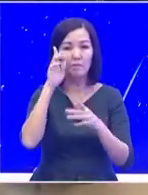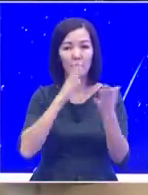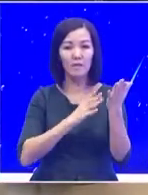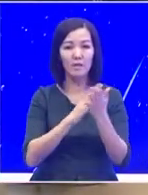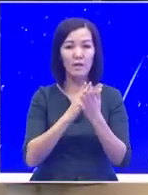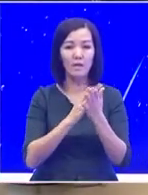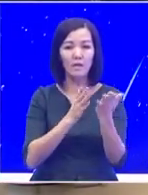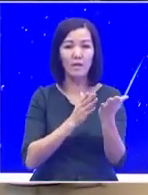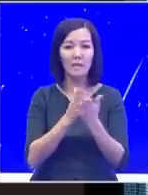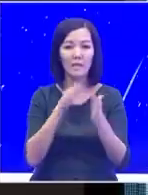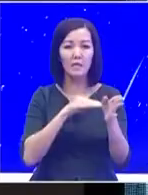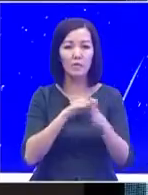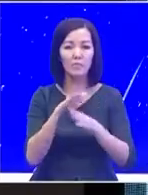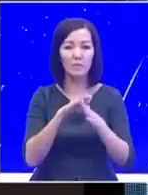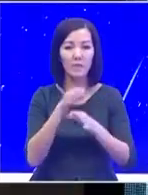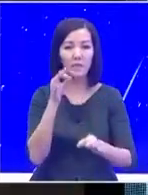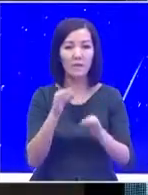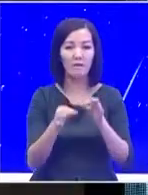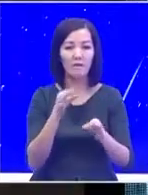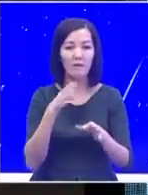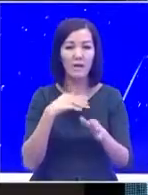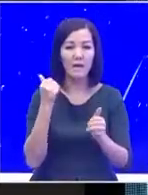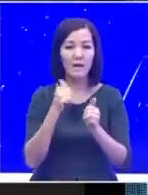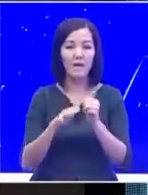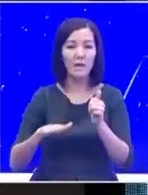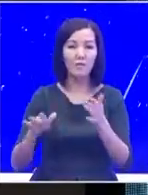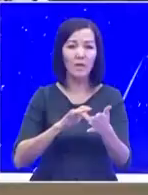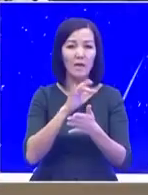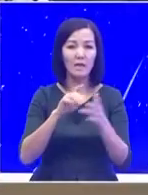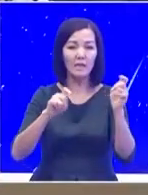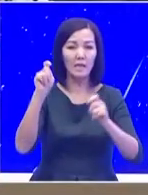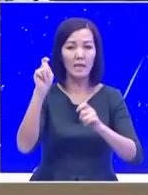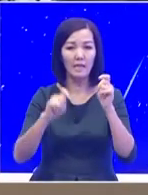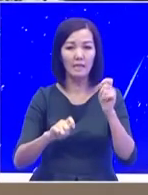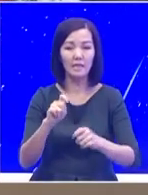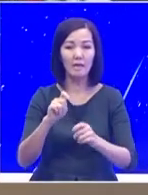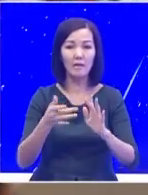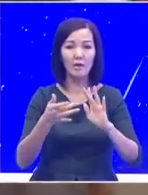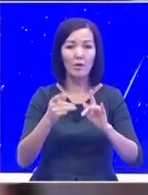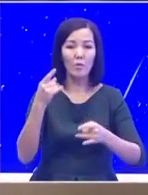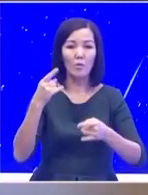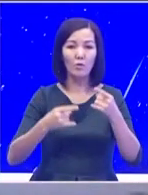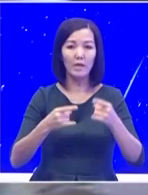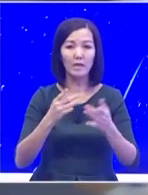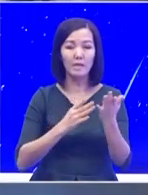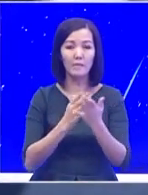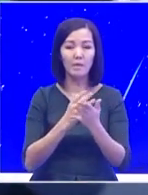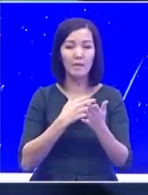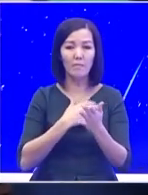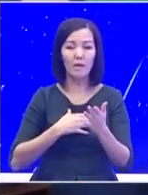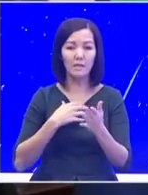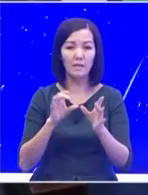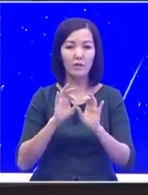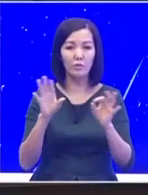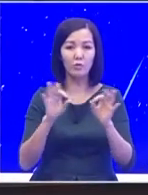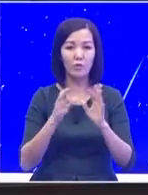қызметкерлер осы бағытта атқарылар жұмыстарды талқылады. Әр аудан, қалалардан келген сала мамандарына онлайн қызметтің